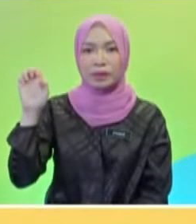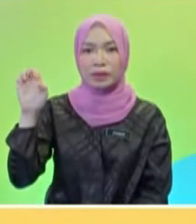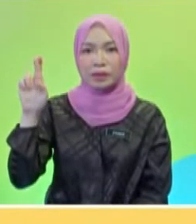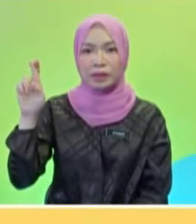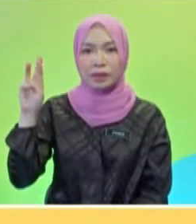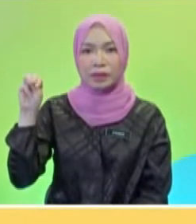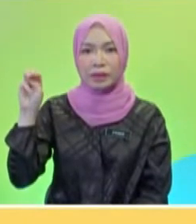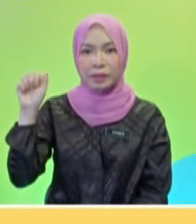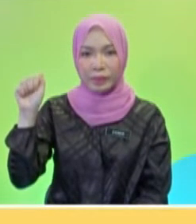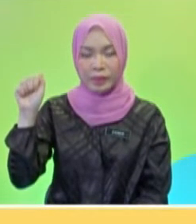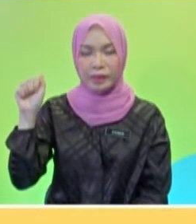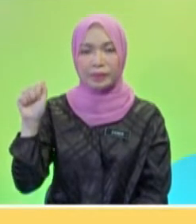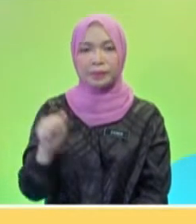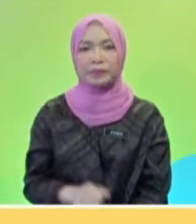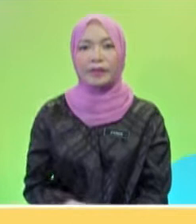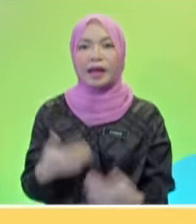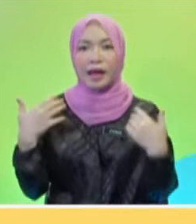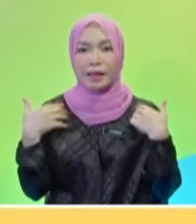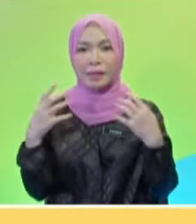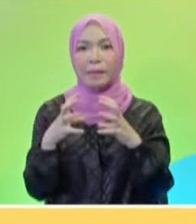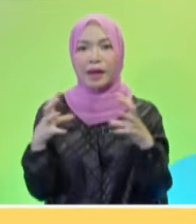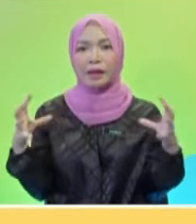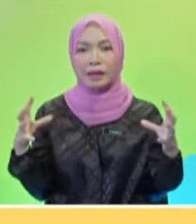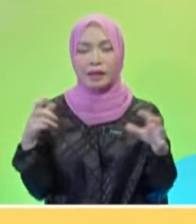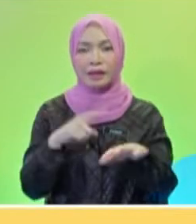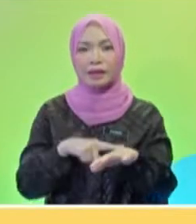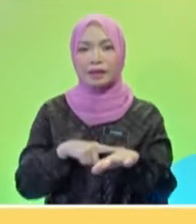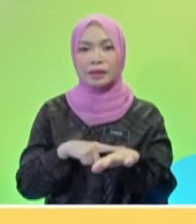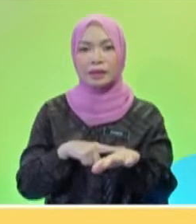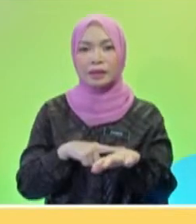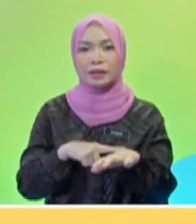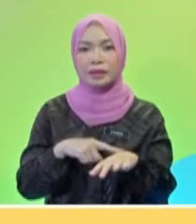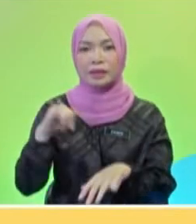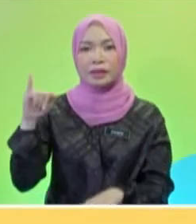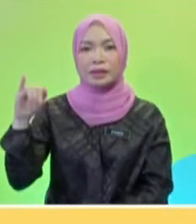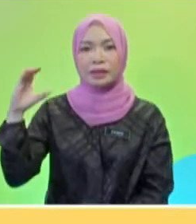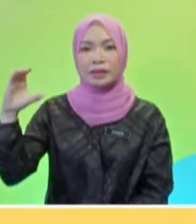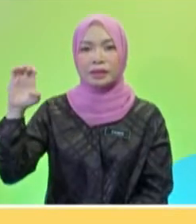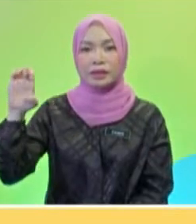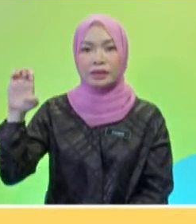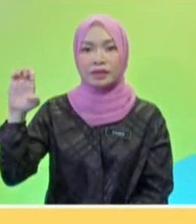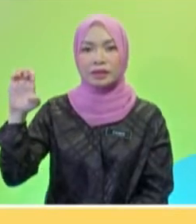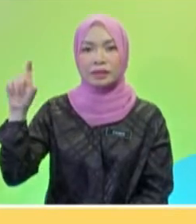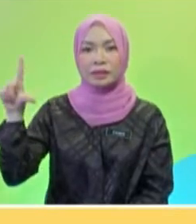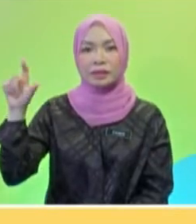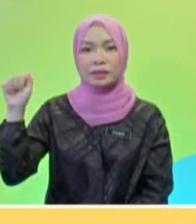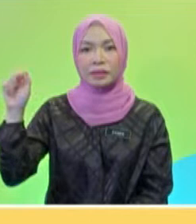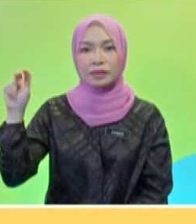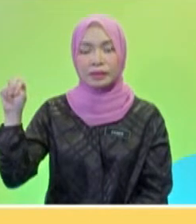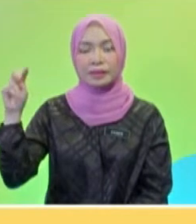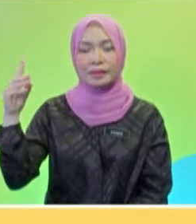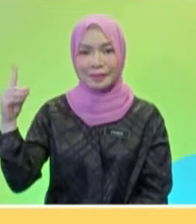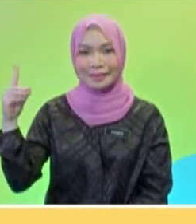by Island tahun faisla nih Ice Lettu tanah-tanah negara ini bekas pakai tanah